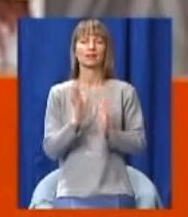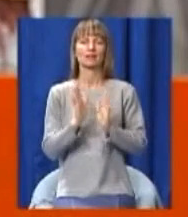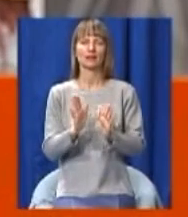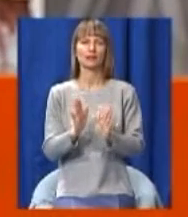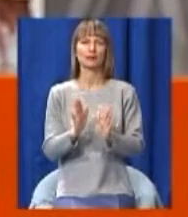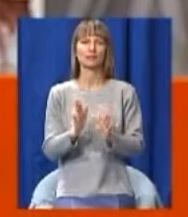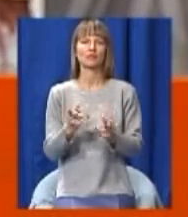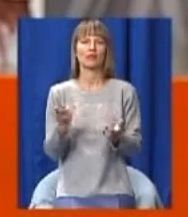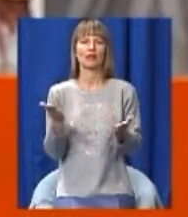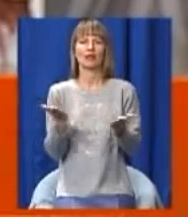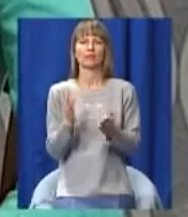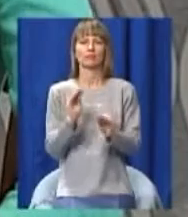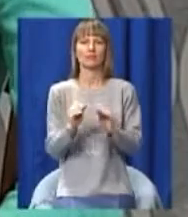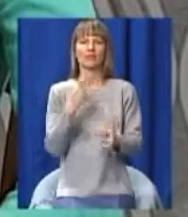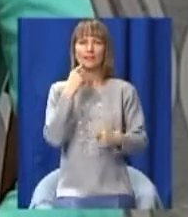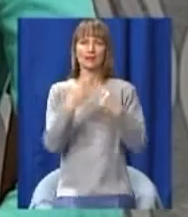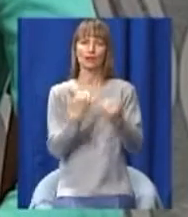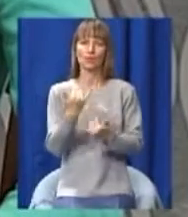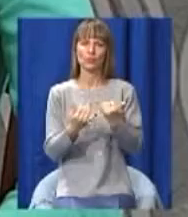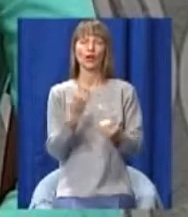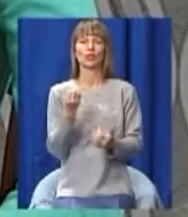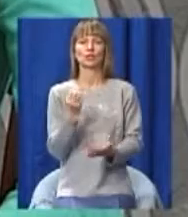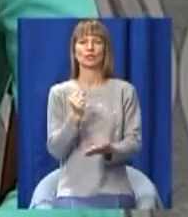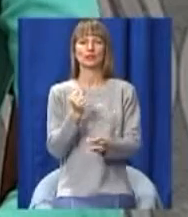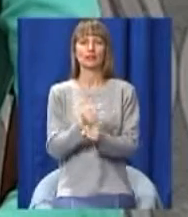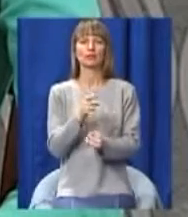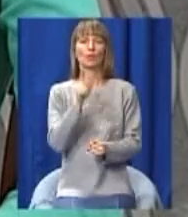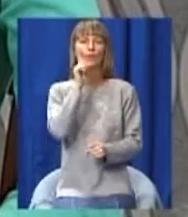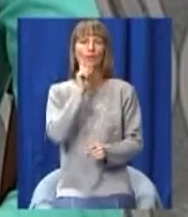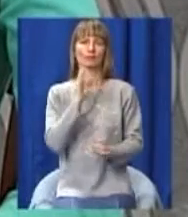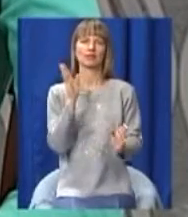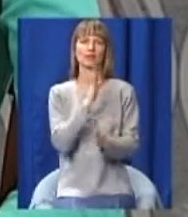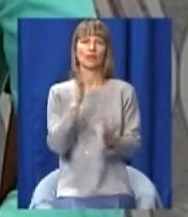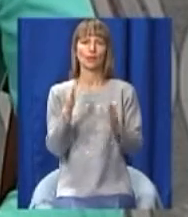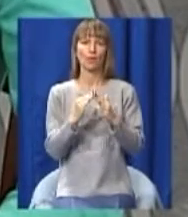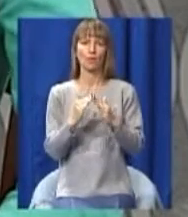ну, як предметом постійного догляду, а й влаштовують тобі таку комфортну